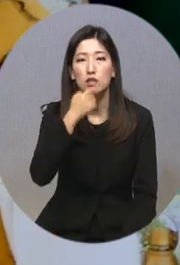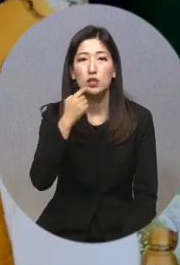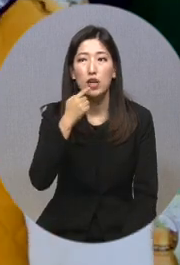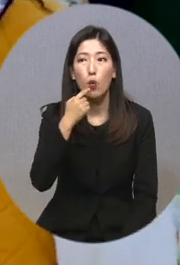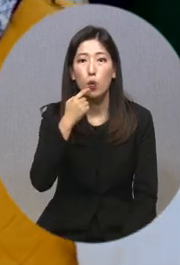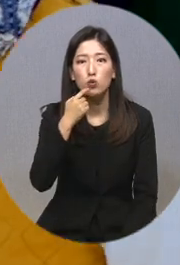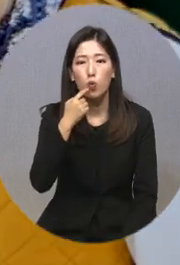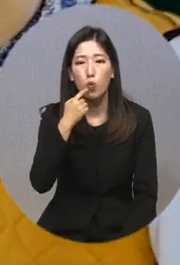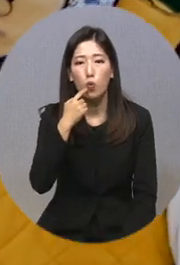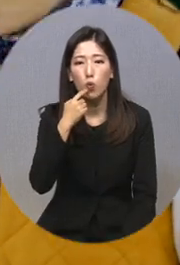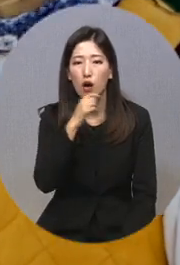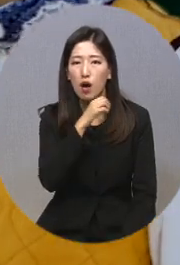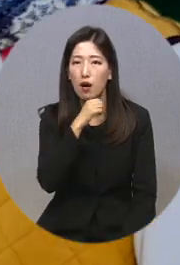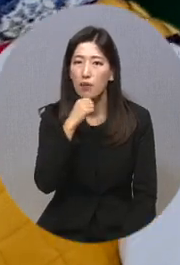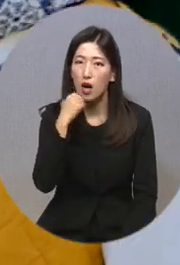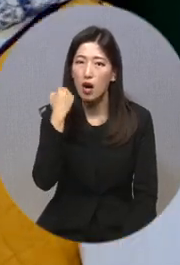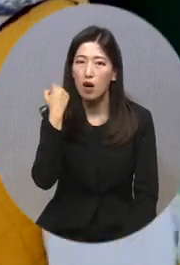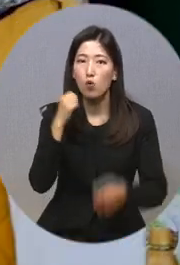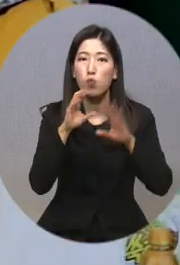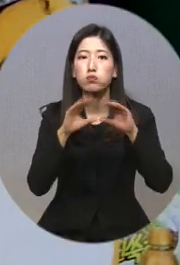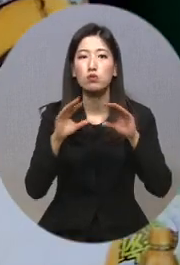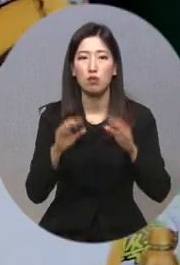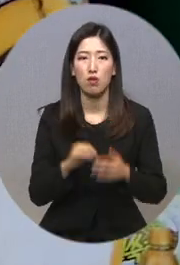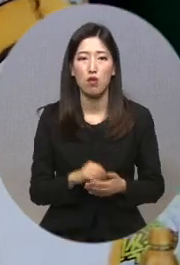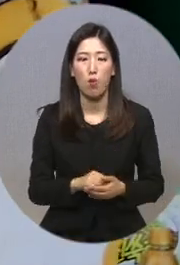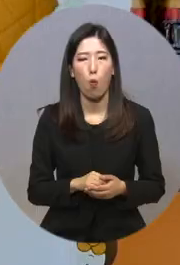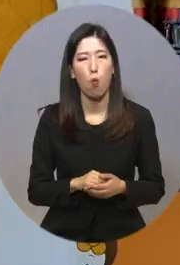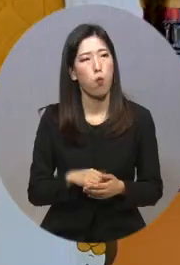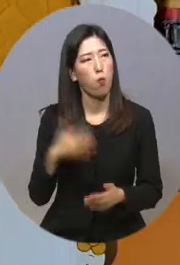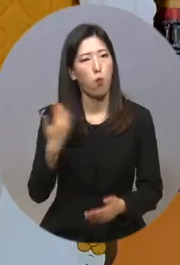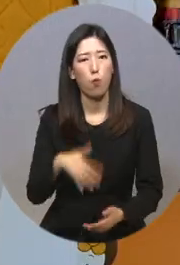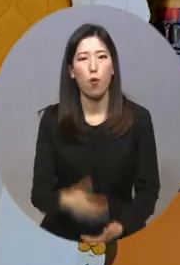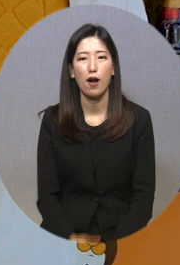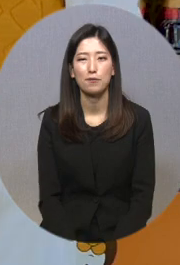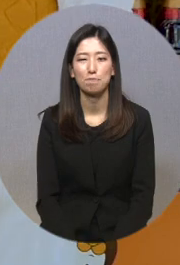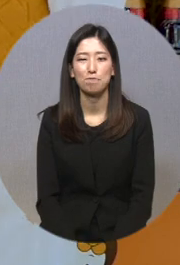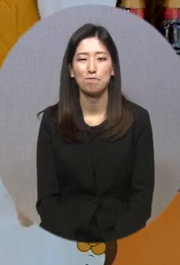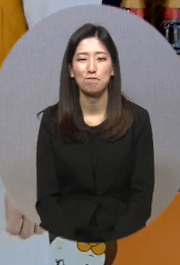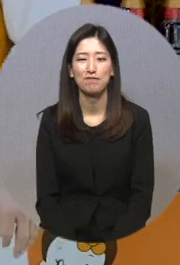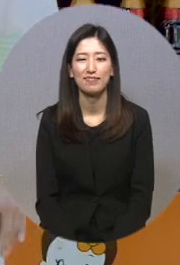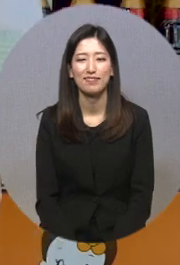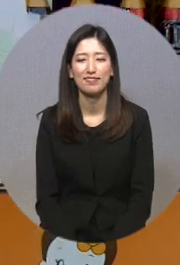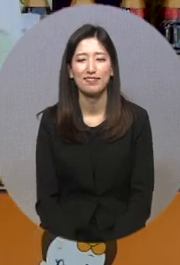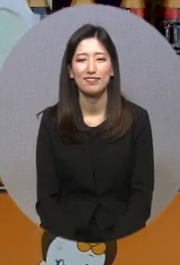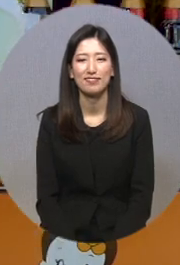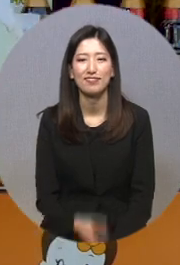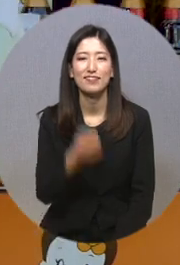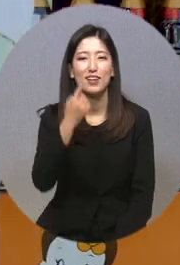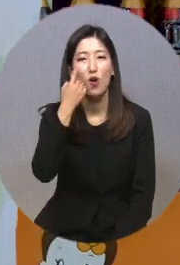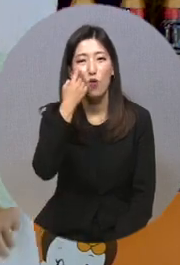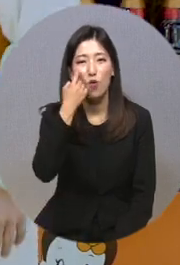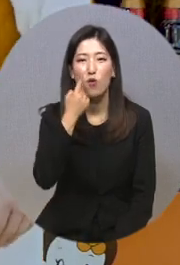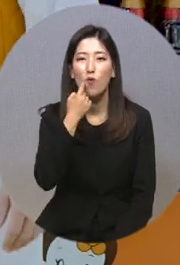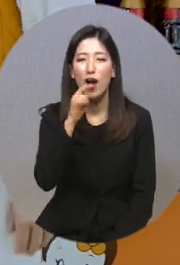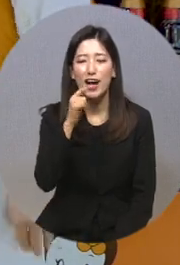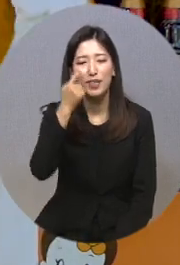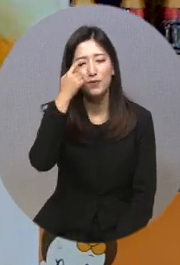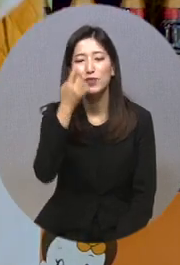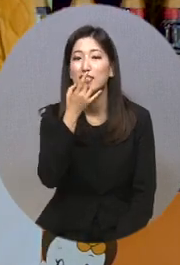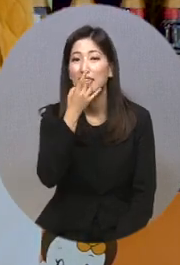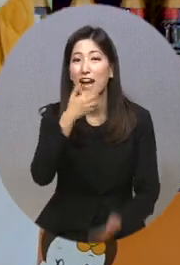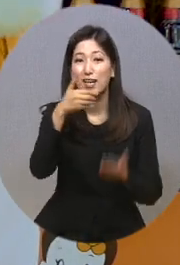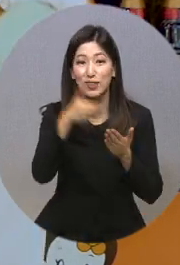덜 달고 해서 거기다 부드러움까지 있으니까 이게 아주 맛 좋네요. 자, 알겠습니다. 자, 건강이 가득한 황금눈 쌀과